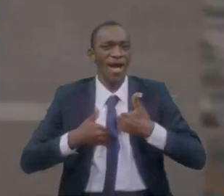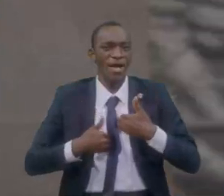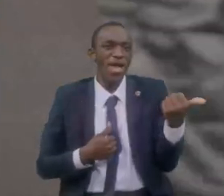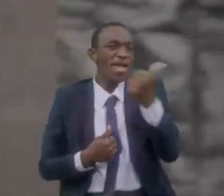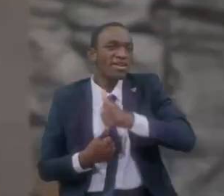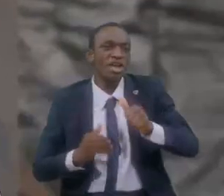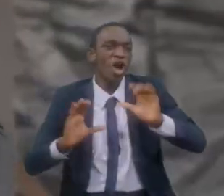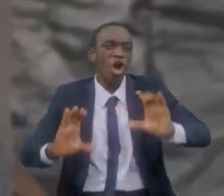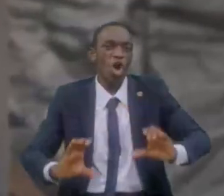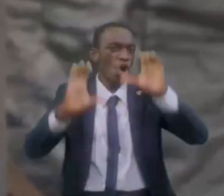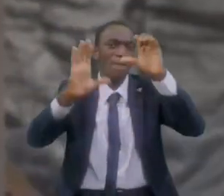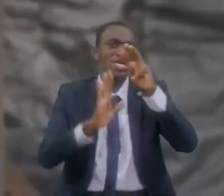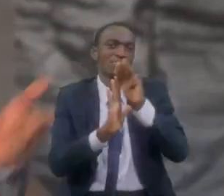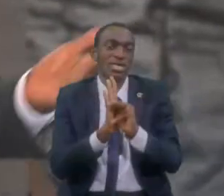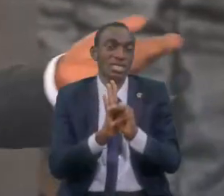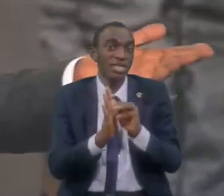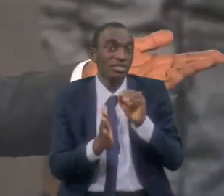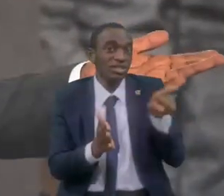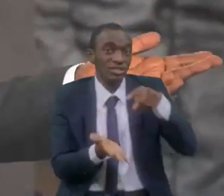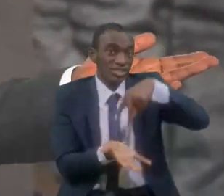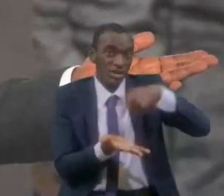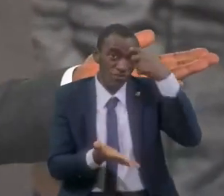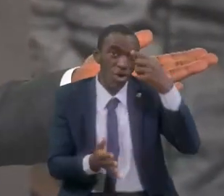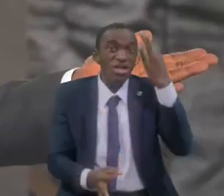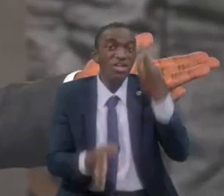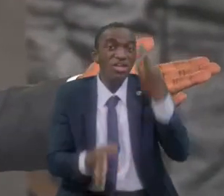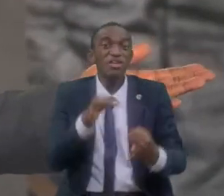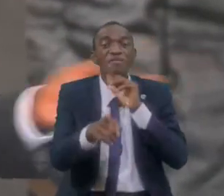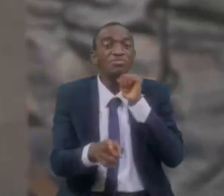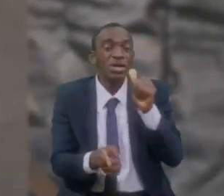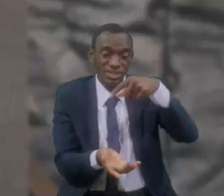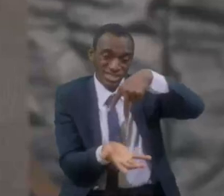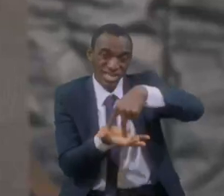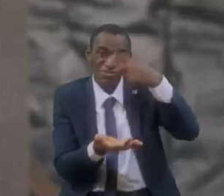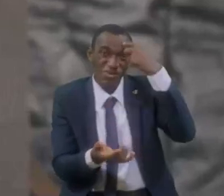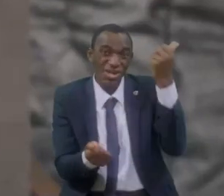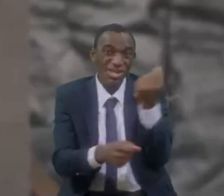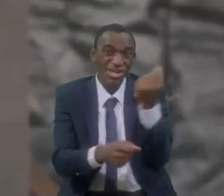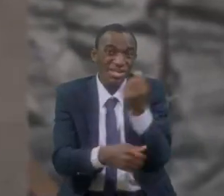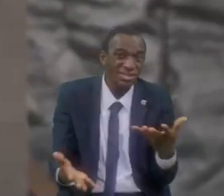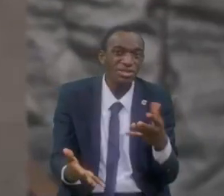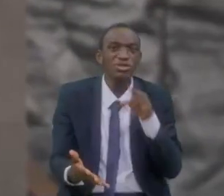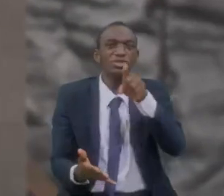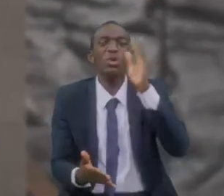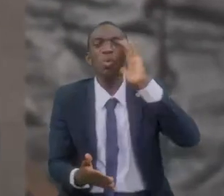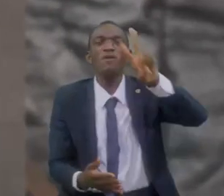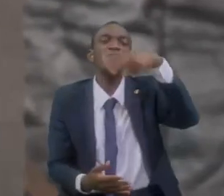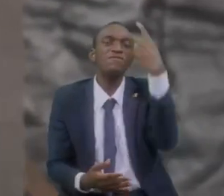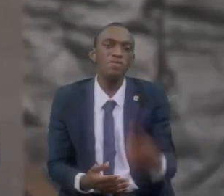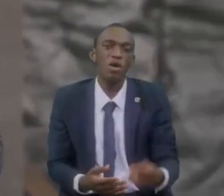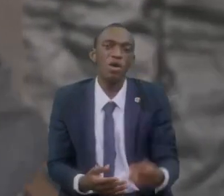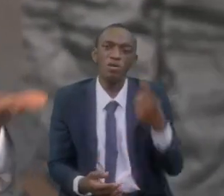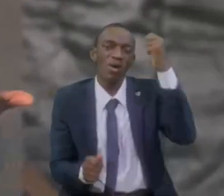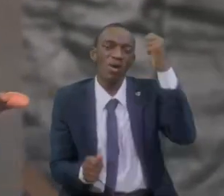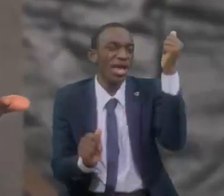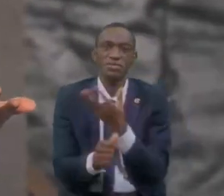Ils n'ont aucun engagement pour lequel ils tiennent. Si tu ne tiens pas, tu ne tiens pour rien, tu vas tomber